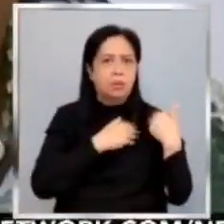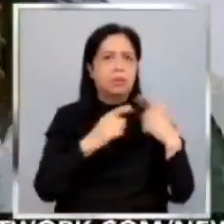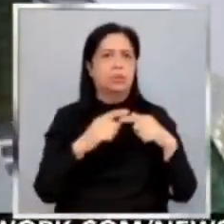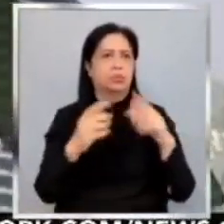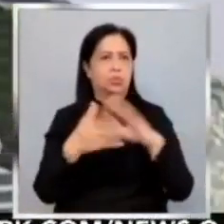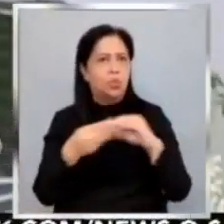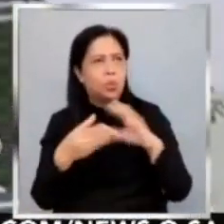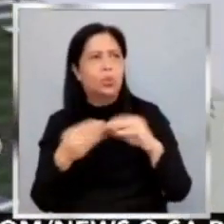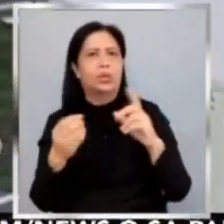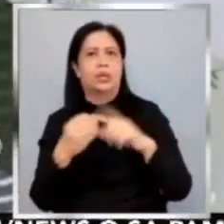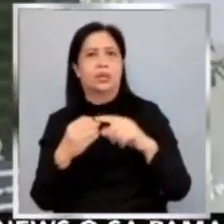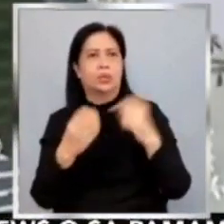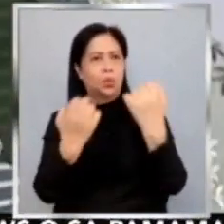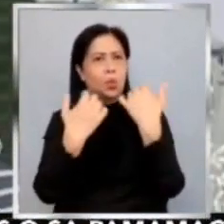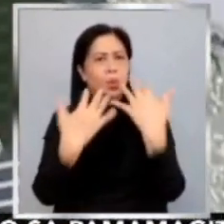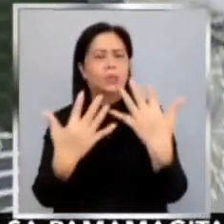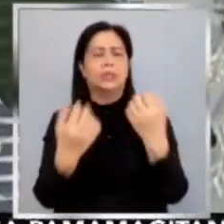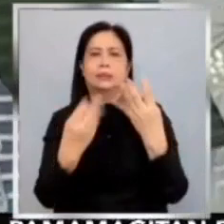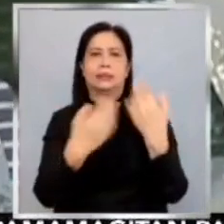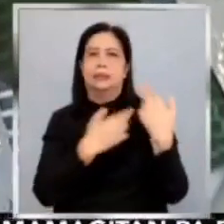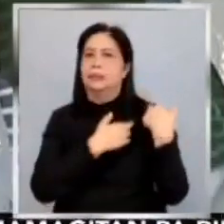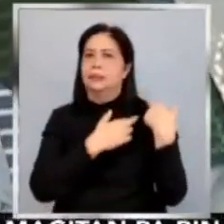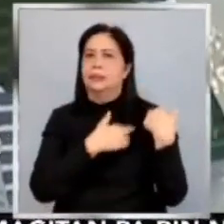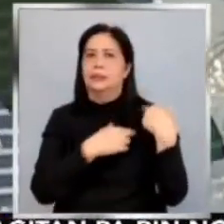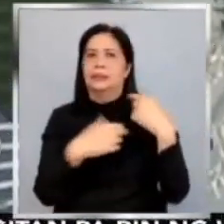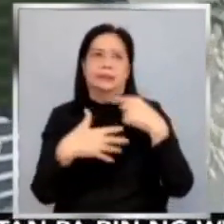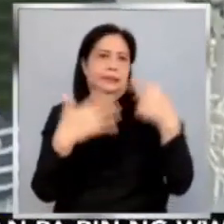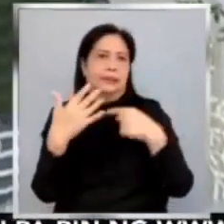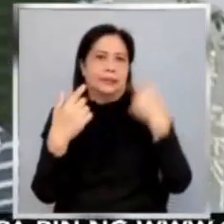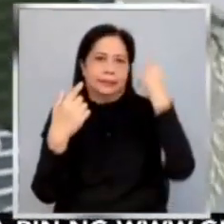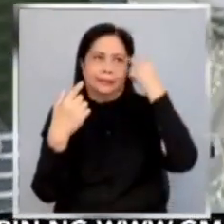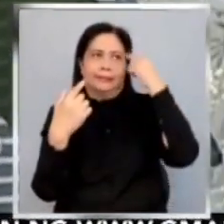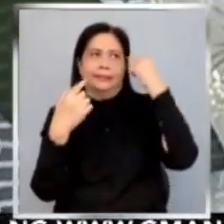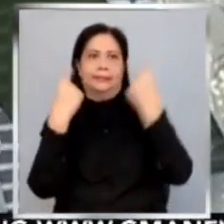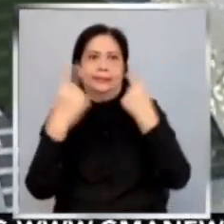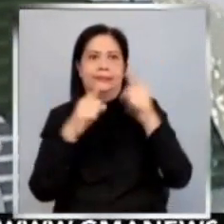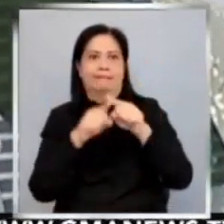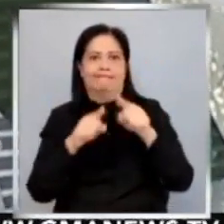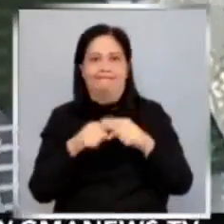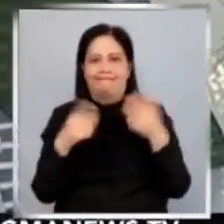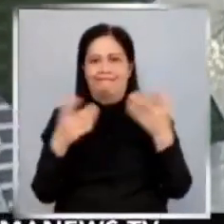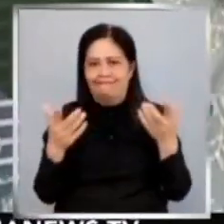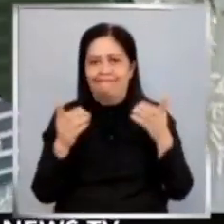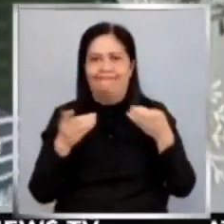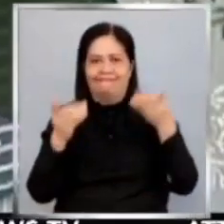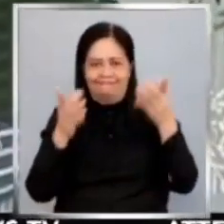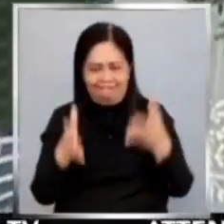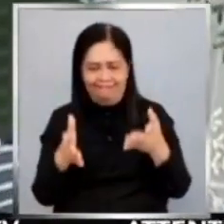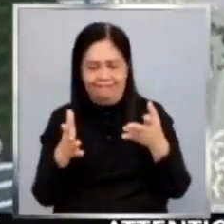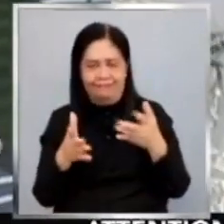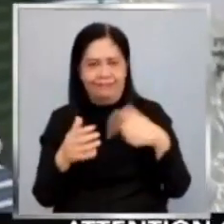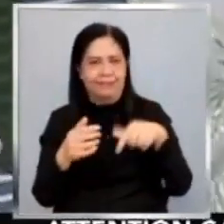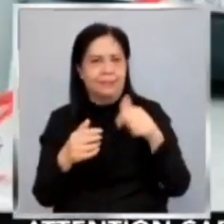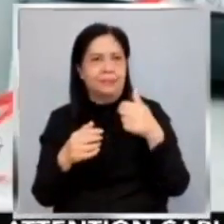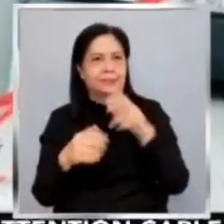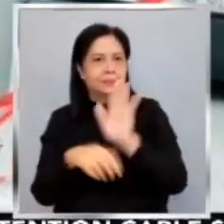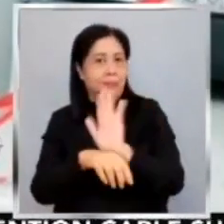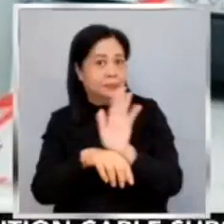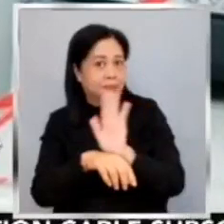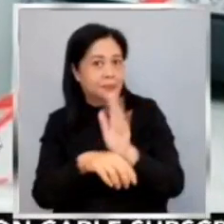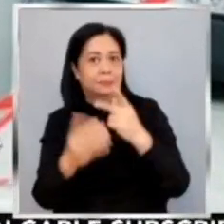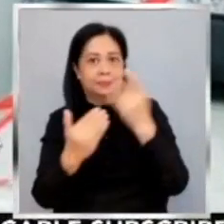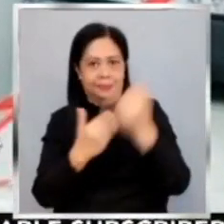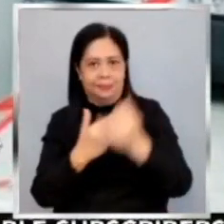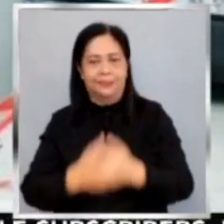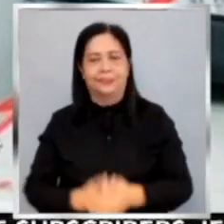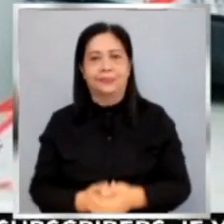yung audience, napakaraming things to consider as being the director of a project. Para